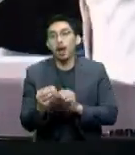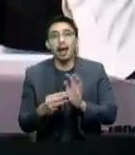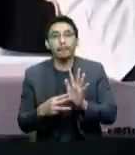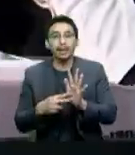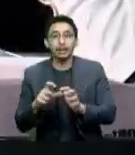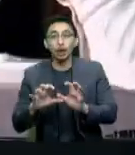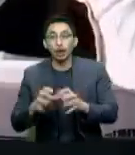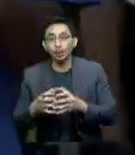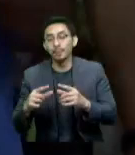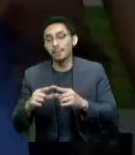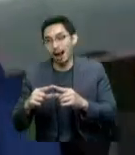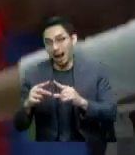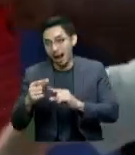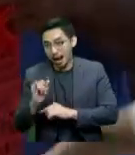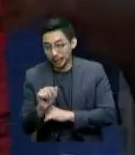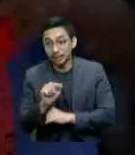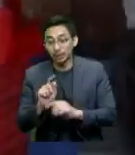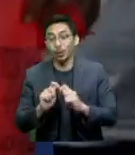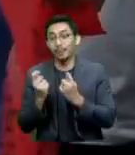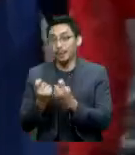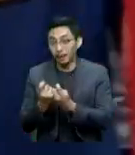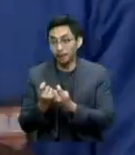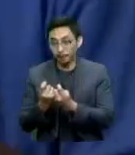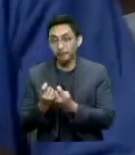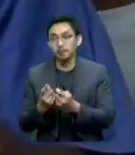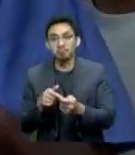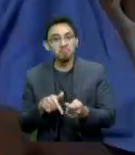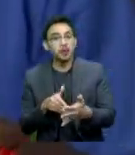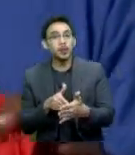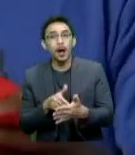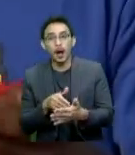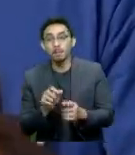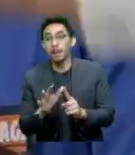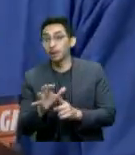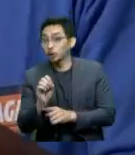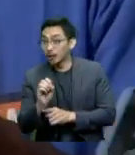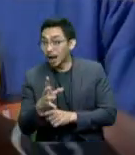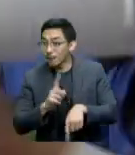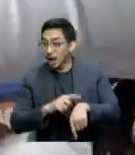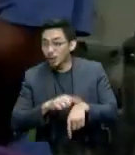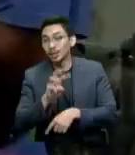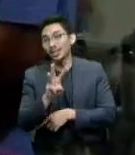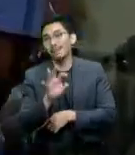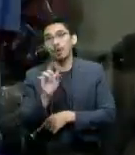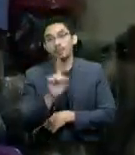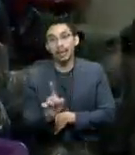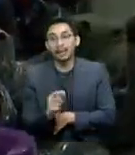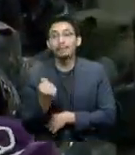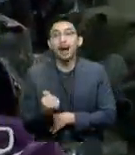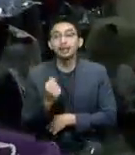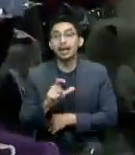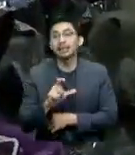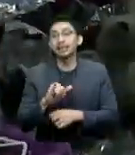Uang Kaget Lagi, Sarkani ditantang membelanjakan uang 15 juta rupiah dalam waktu 30 menit di Pasar Cisoka,